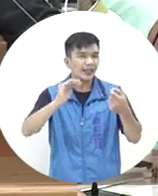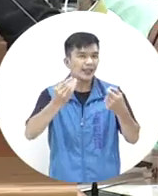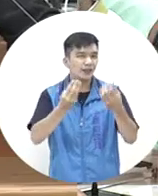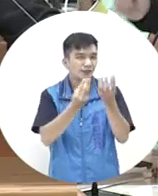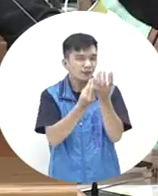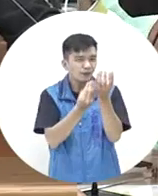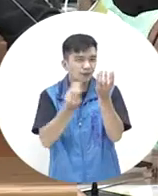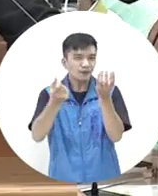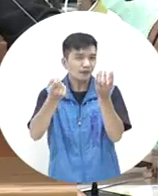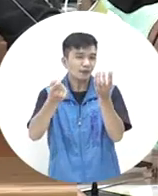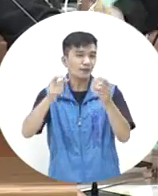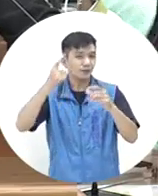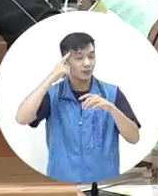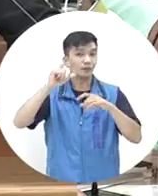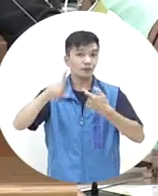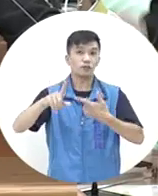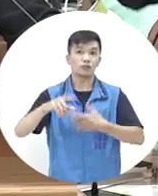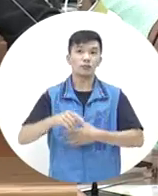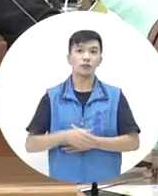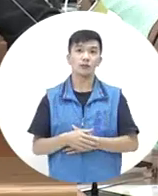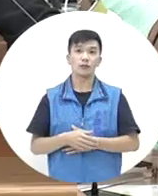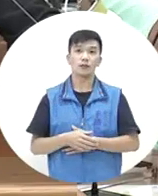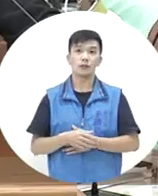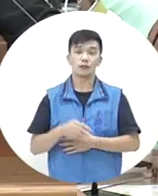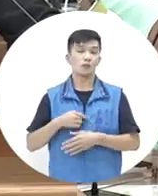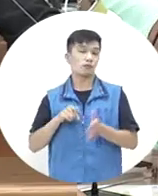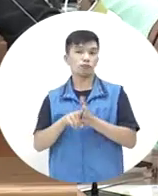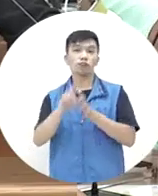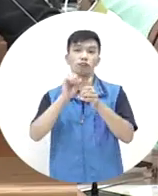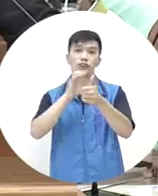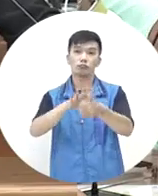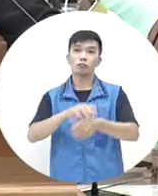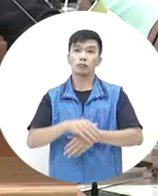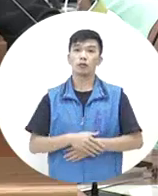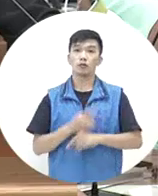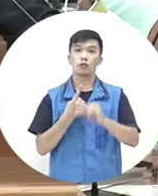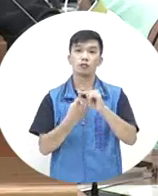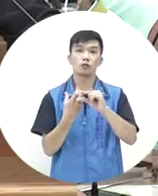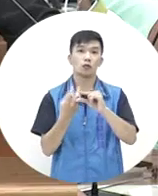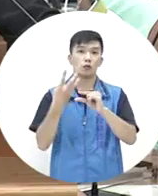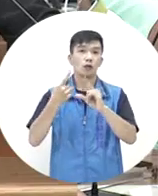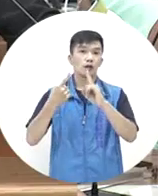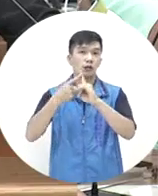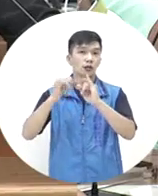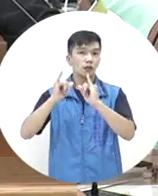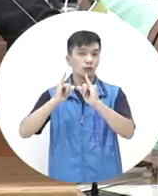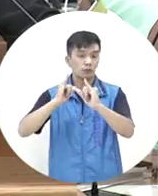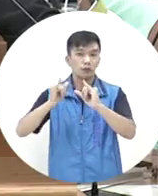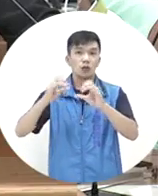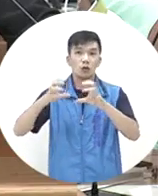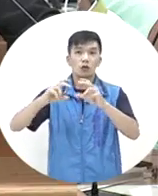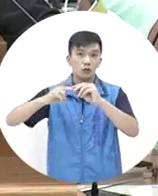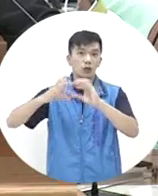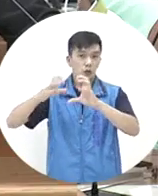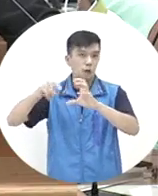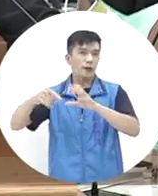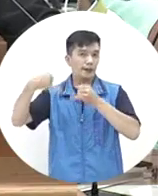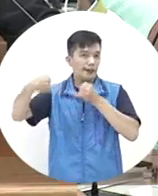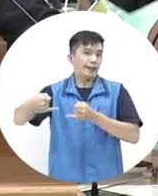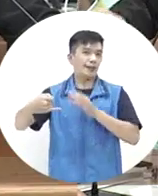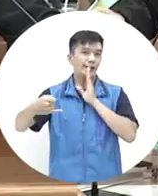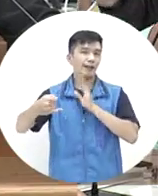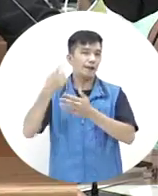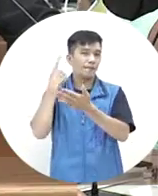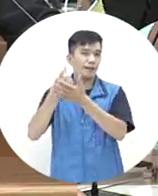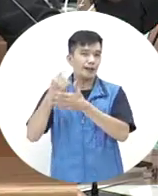样，就是我敢这边大声的哈，我就直接讲了，中华人民共和国是敌国，他每天军机这样扰台，好，我们大